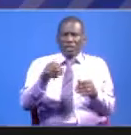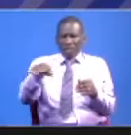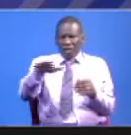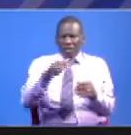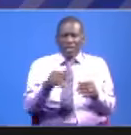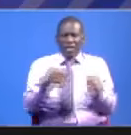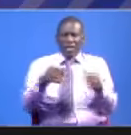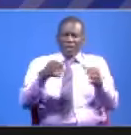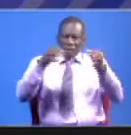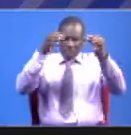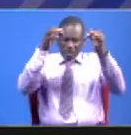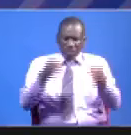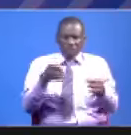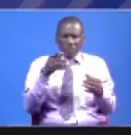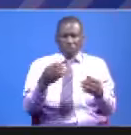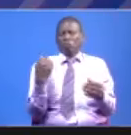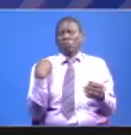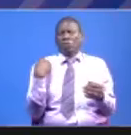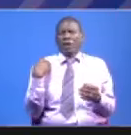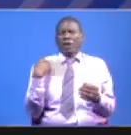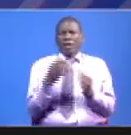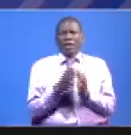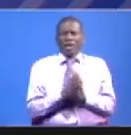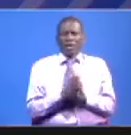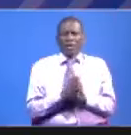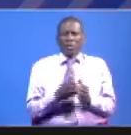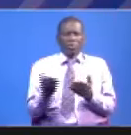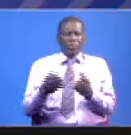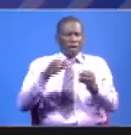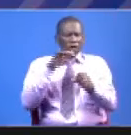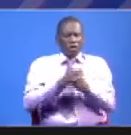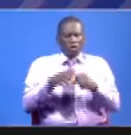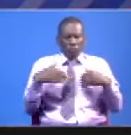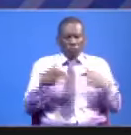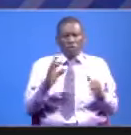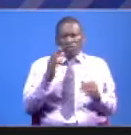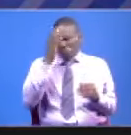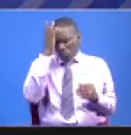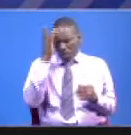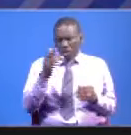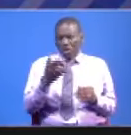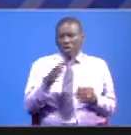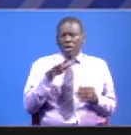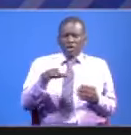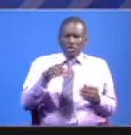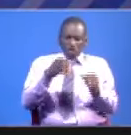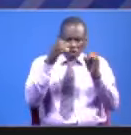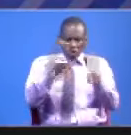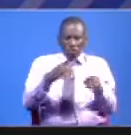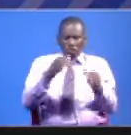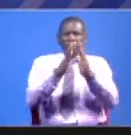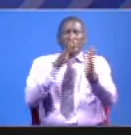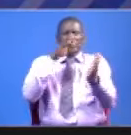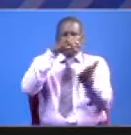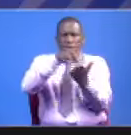hiyo mpya ni ya usumbufu na itasababisha hasara kubwa kwani kituo hicho kipya